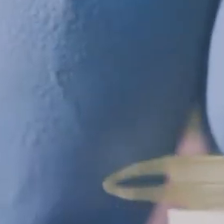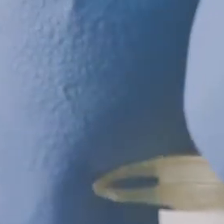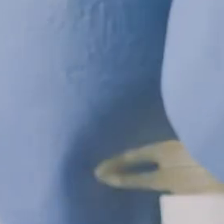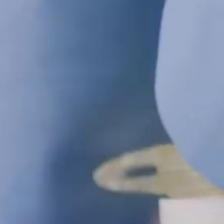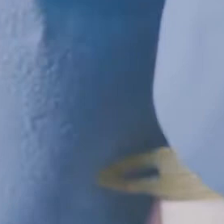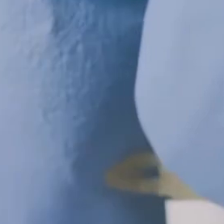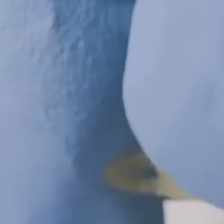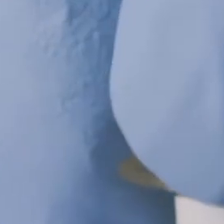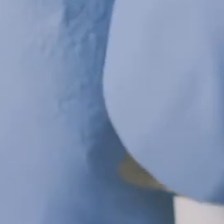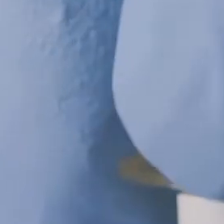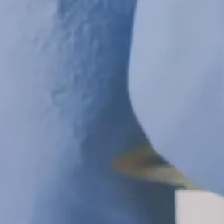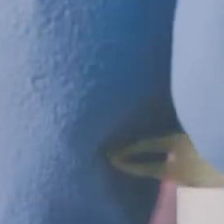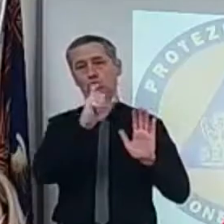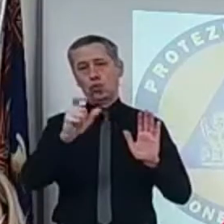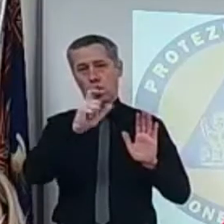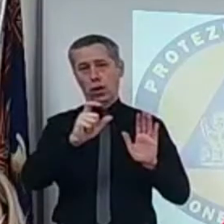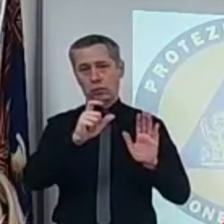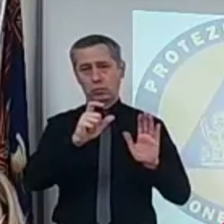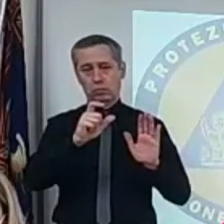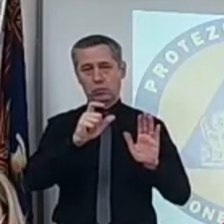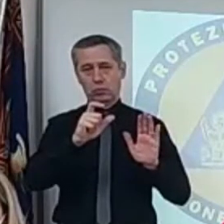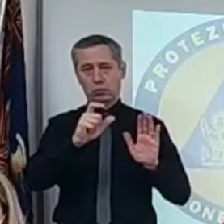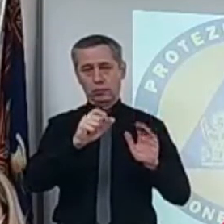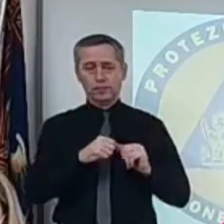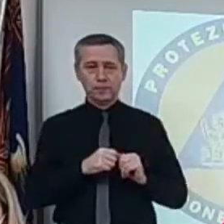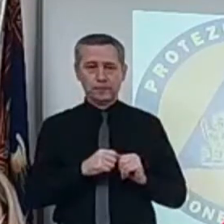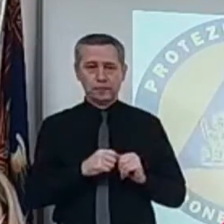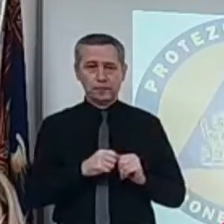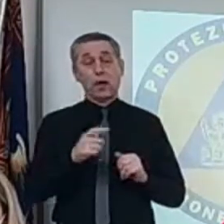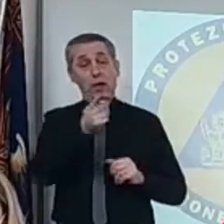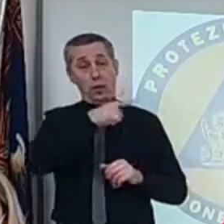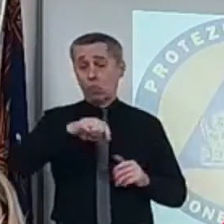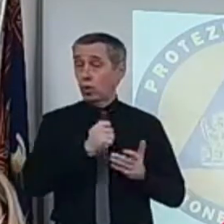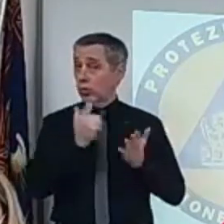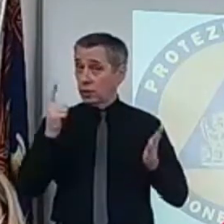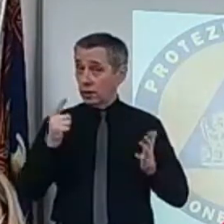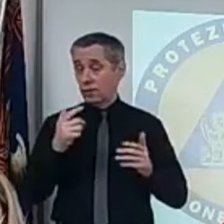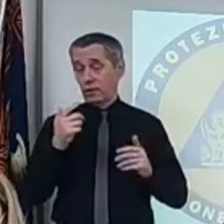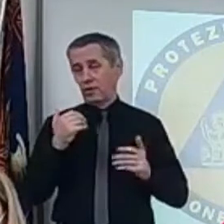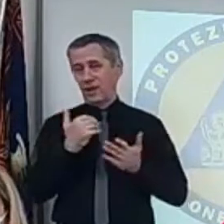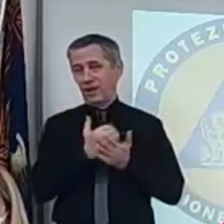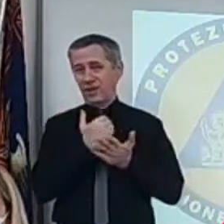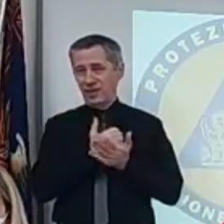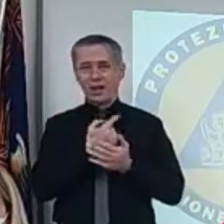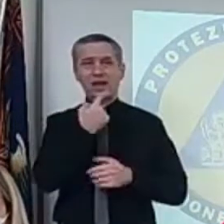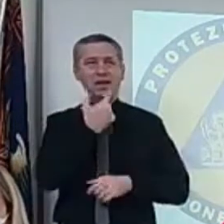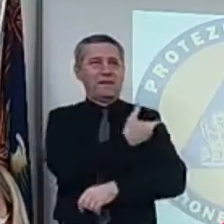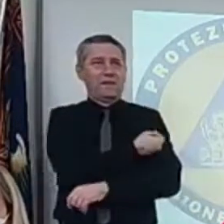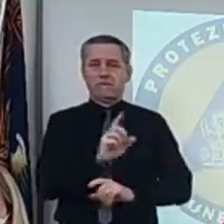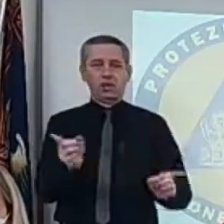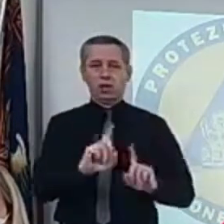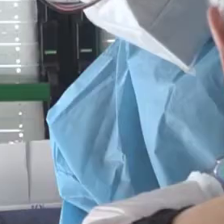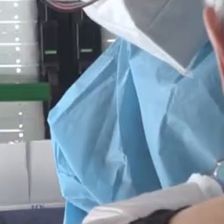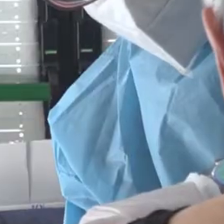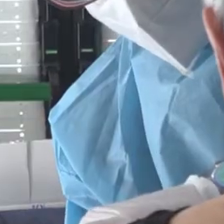saranno controllati ogni 7 giorni. Per noi è molto importante evitare che il soggetto non vaccinato possa essere portatore